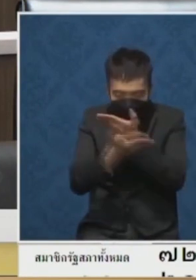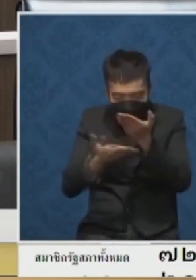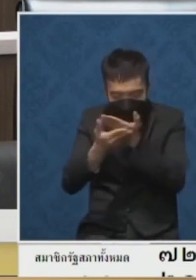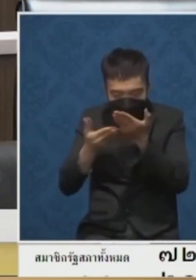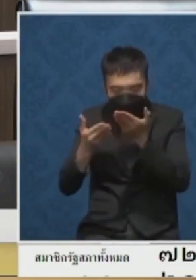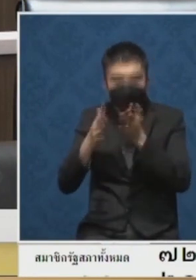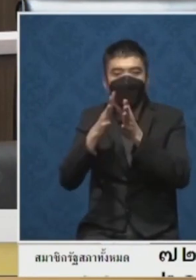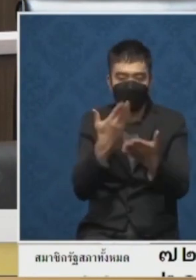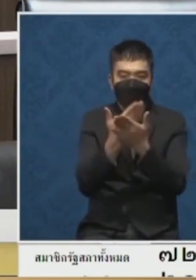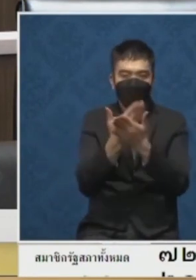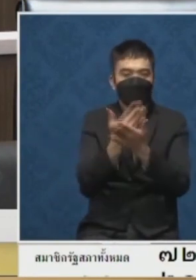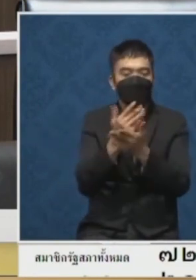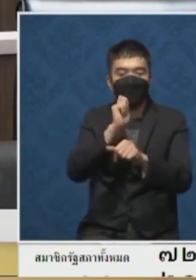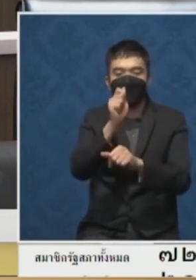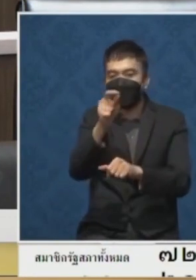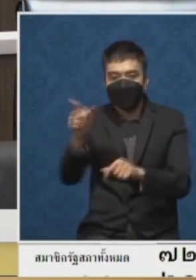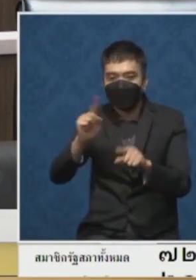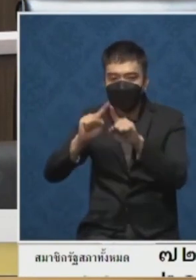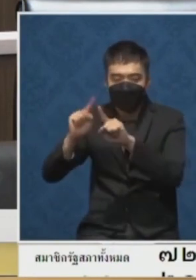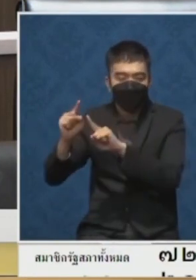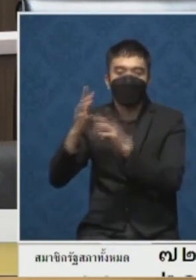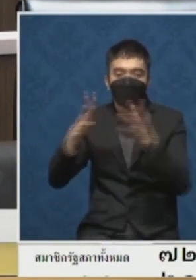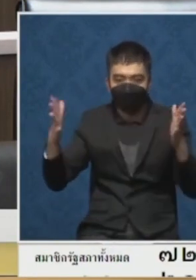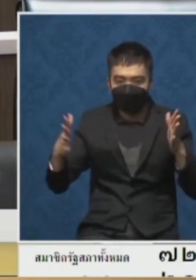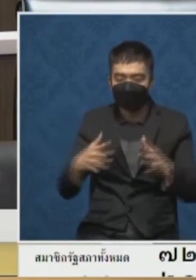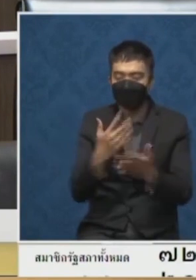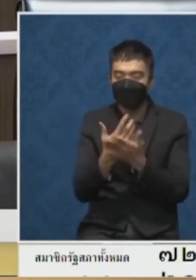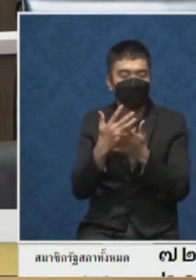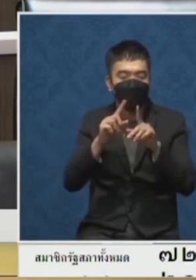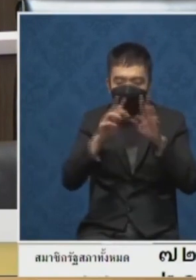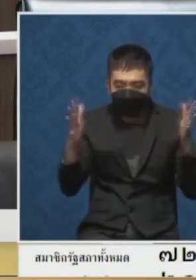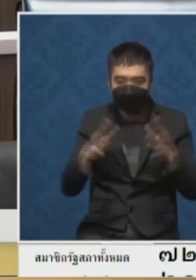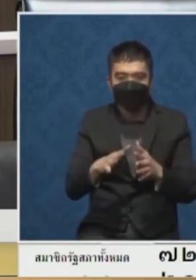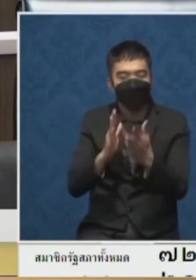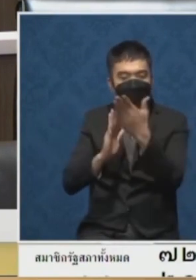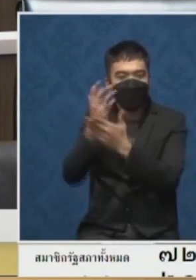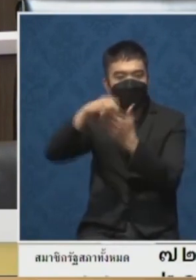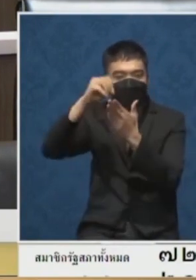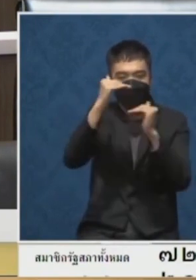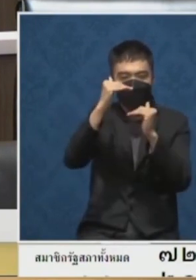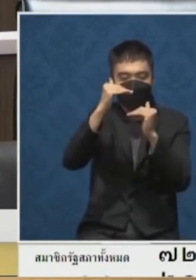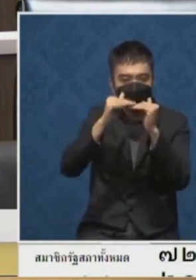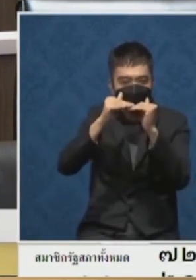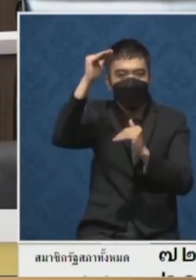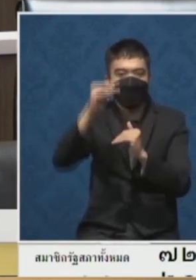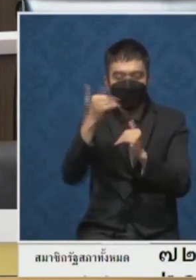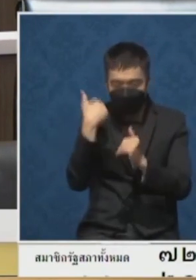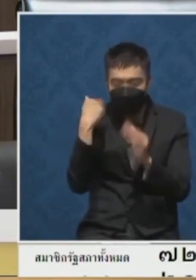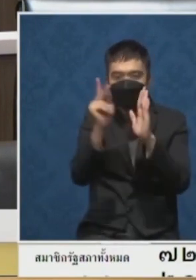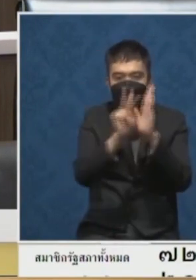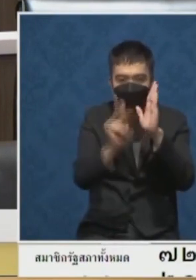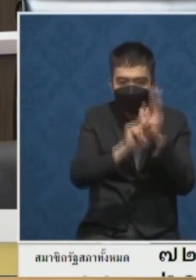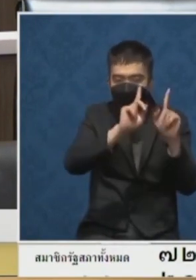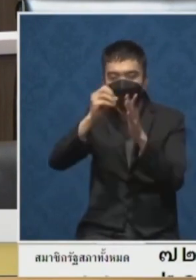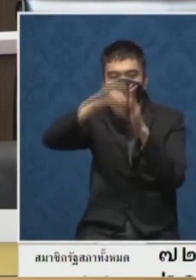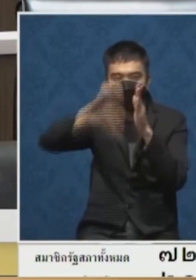ประชุมรมรักษณูลอ mellanประำมาที่การกงบเยอะมากในสุก็ทำไม่สำเร็จเกินเวลามีกฎมายเยอะครับ ที่ไม่